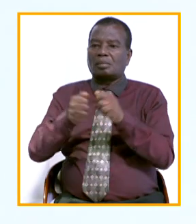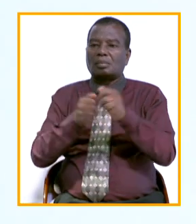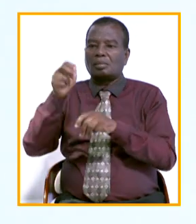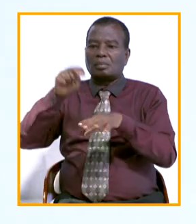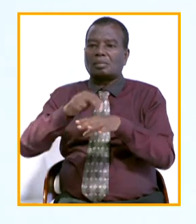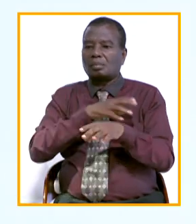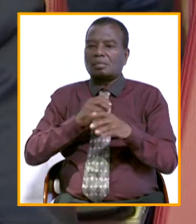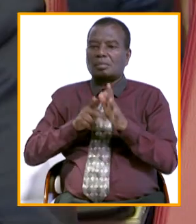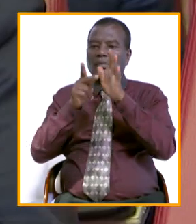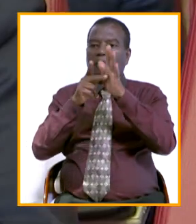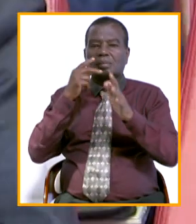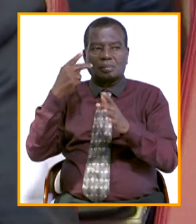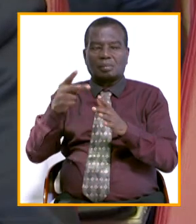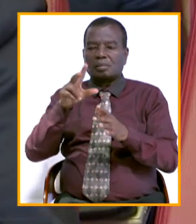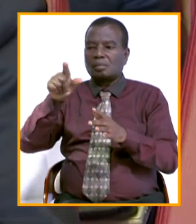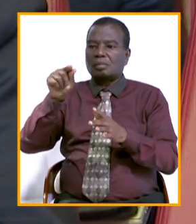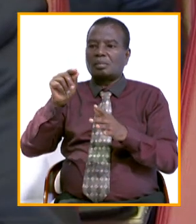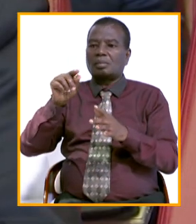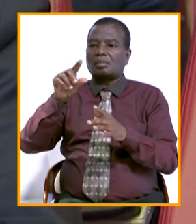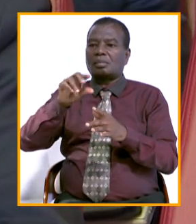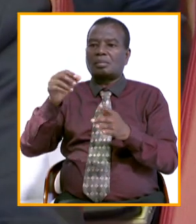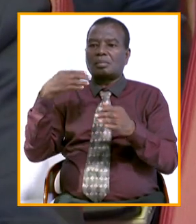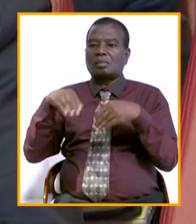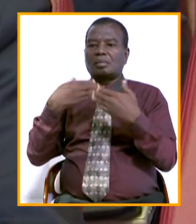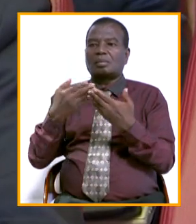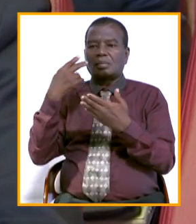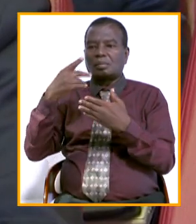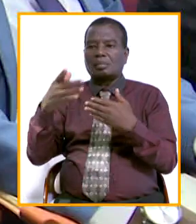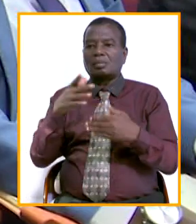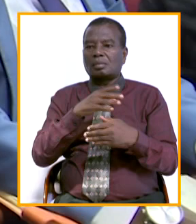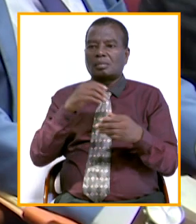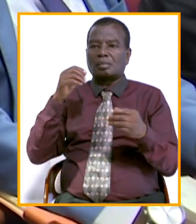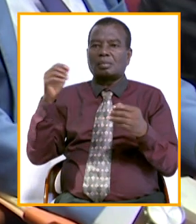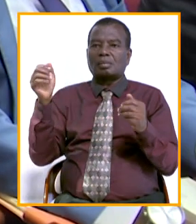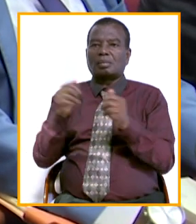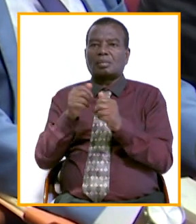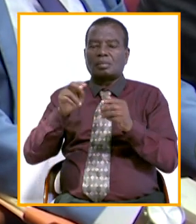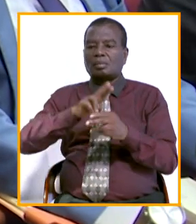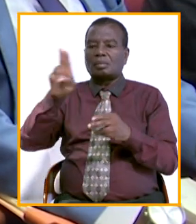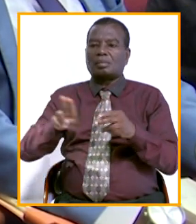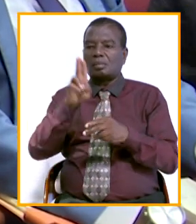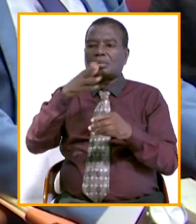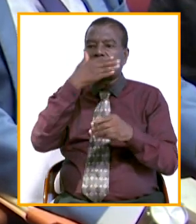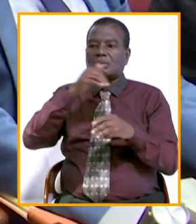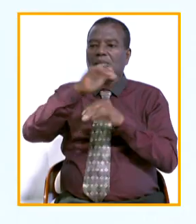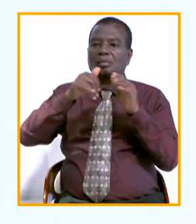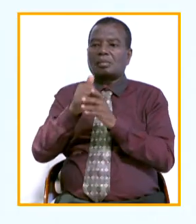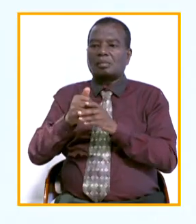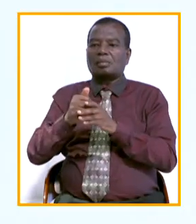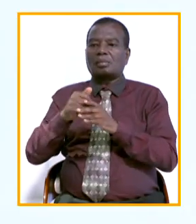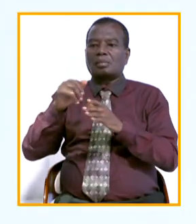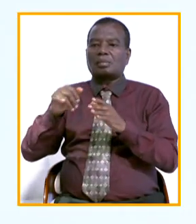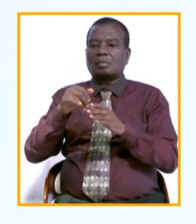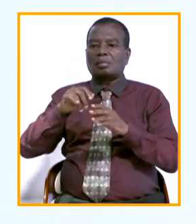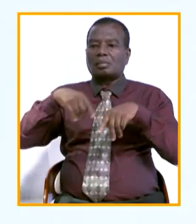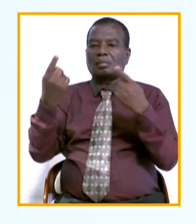vision 2030 et comment il envisage au niveau de l'État ivoirien d'utiliser au mieux toutes les ressources et les instruments